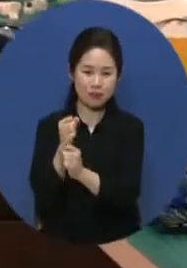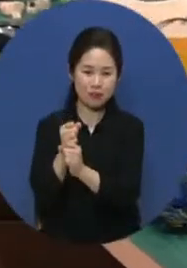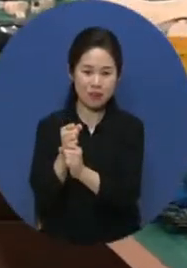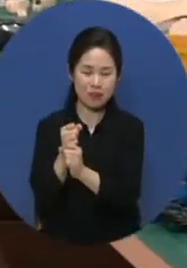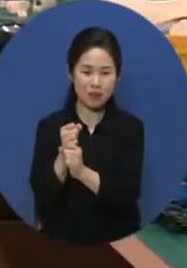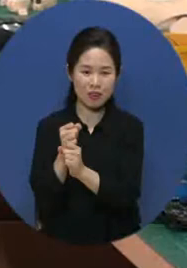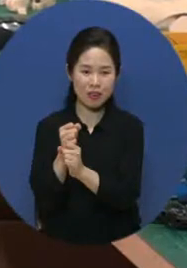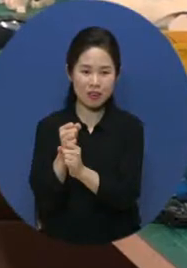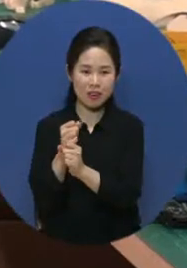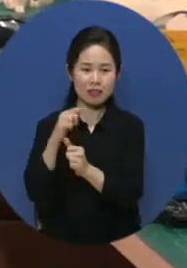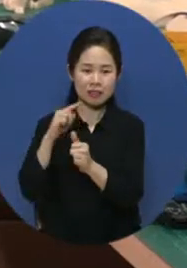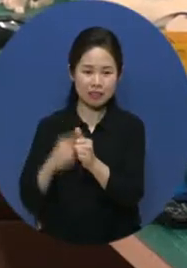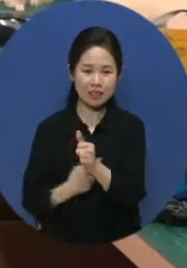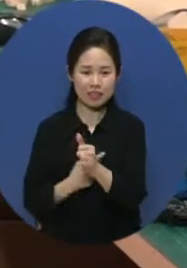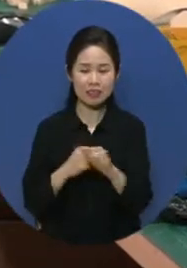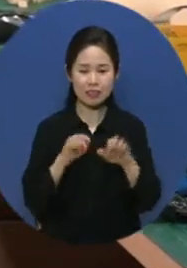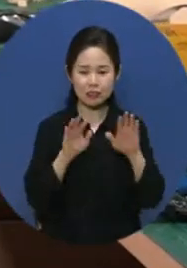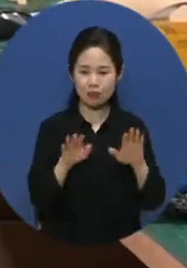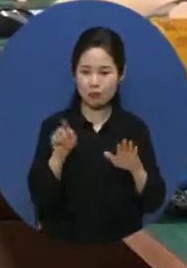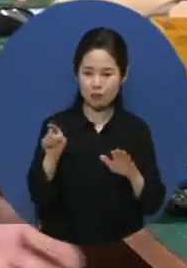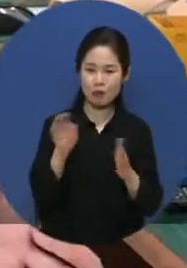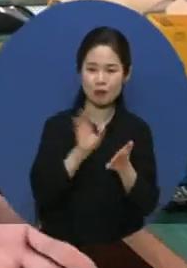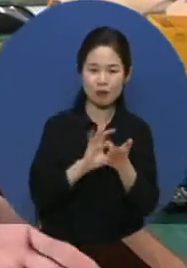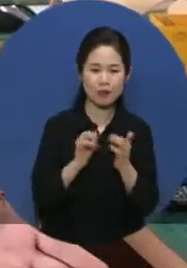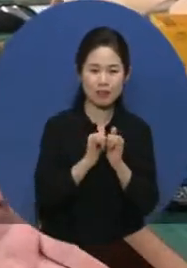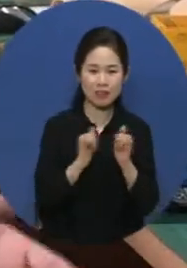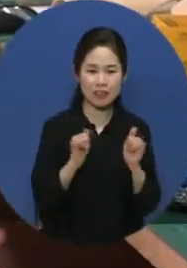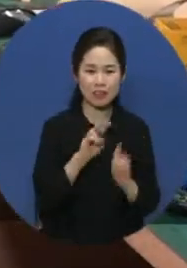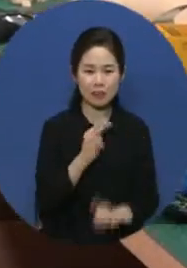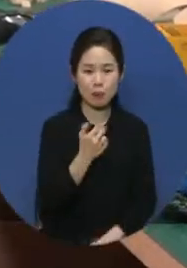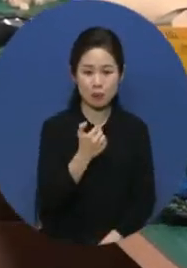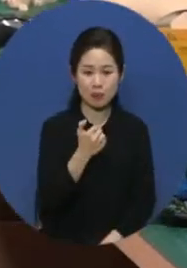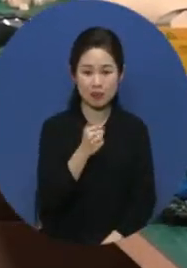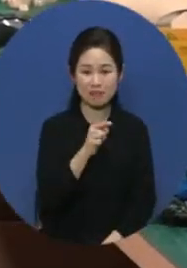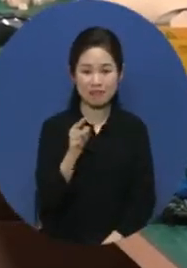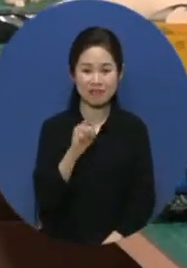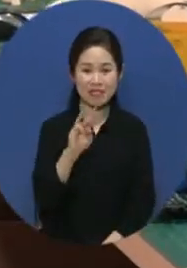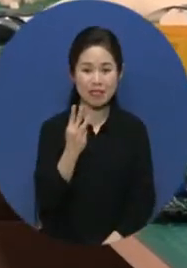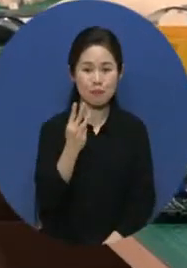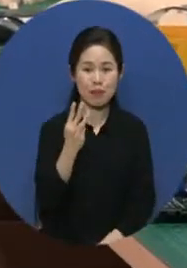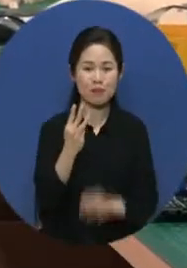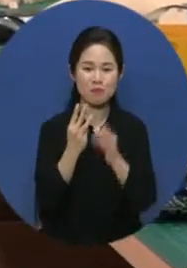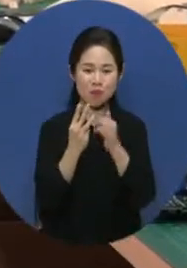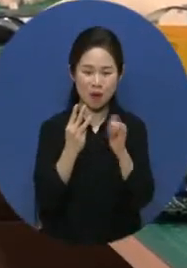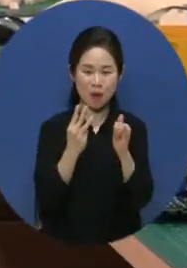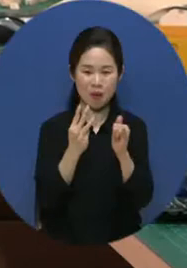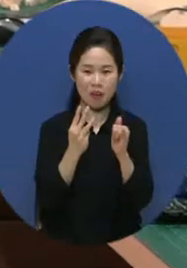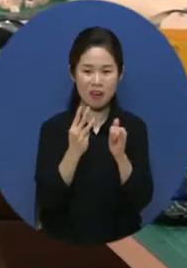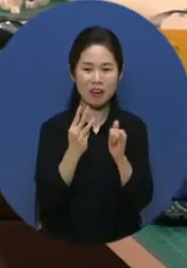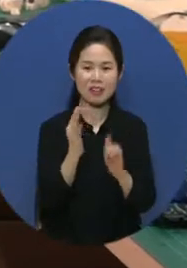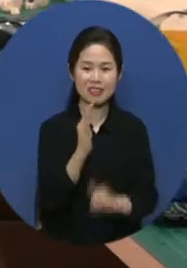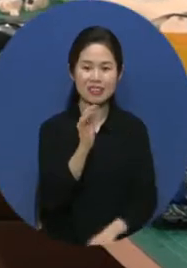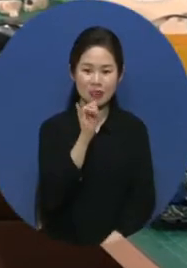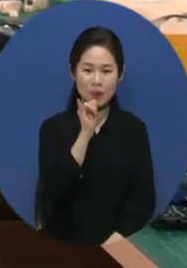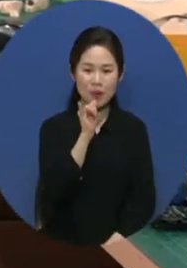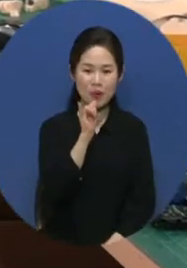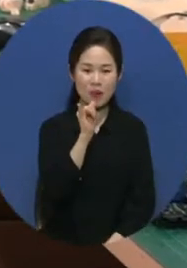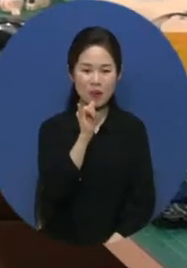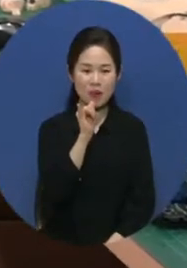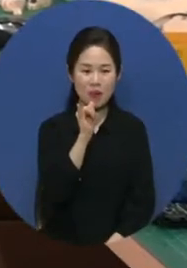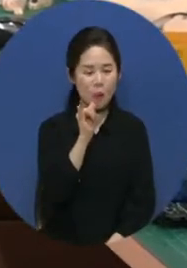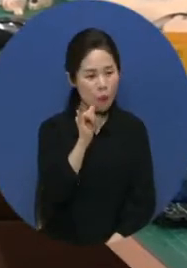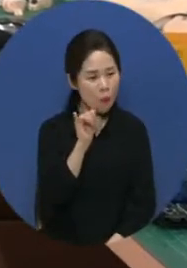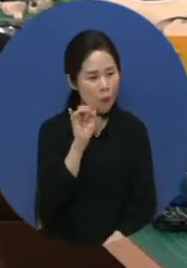사용자가 거의 한 250명에서 300명 정도 이제 사용자가 계시거든요. 그런 것을